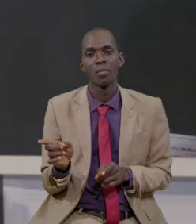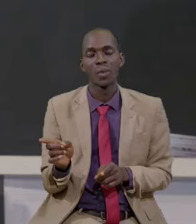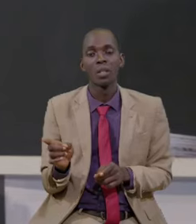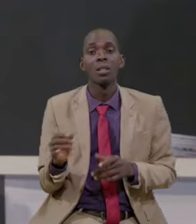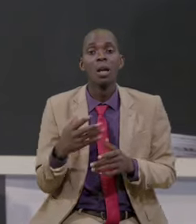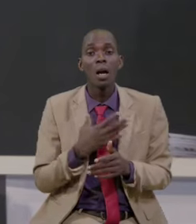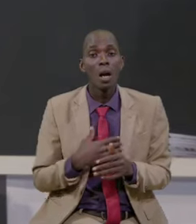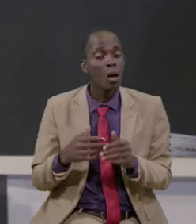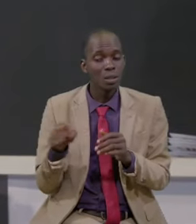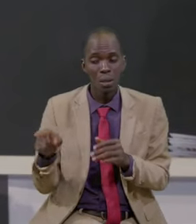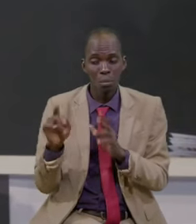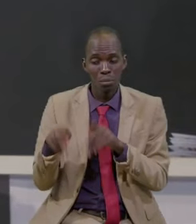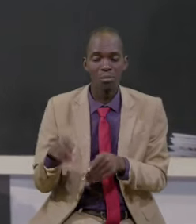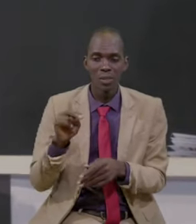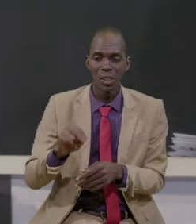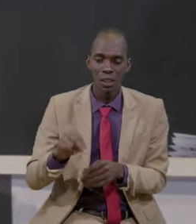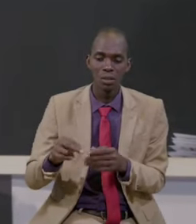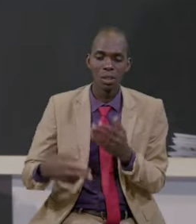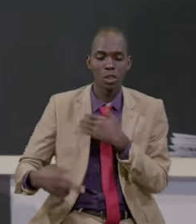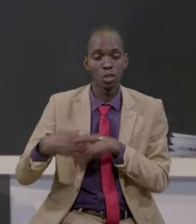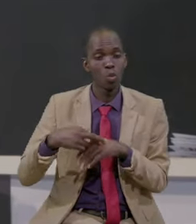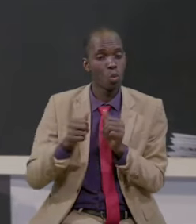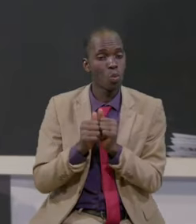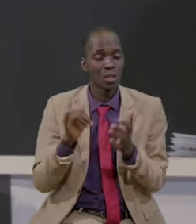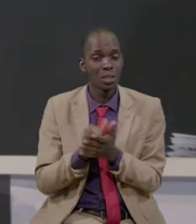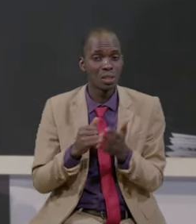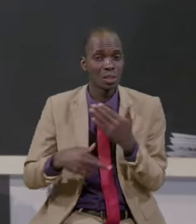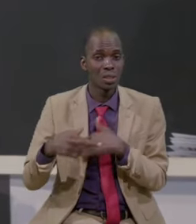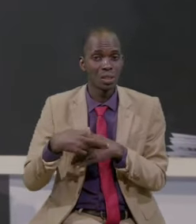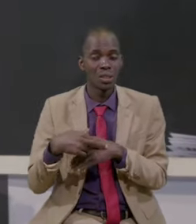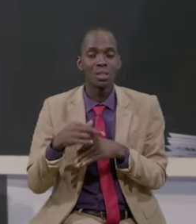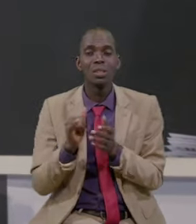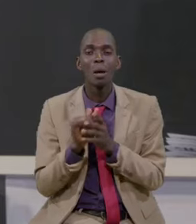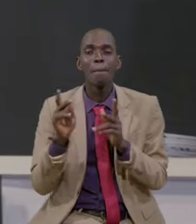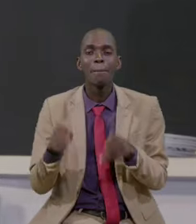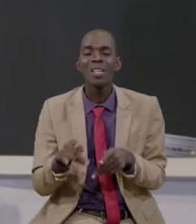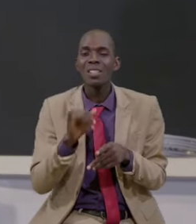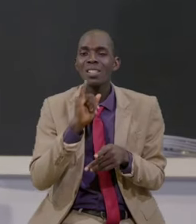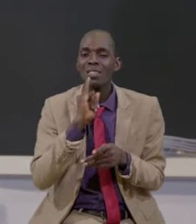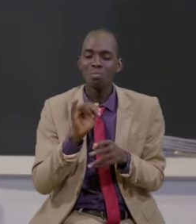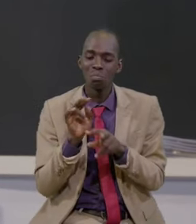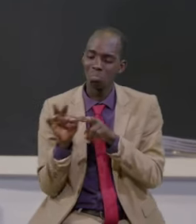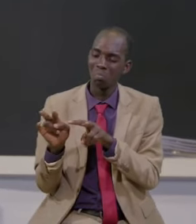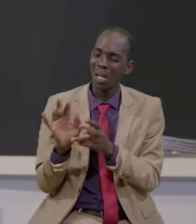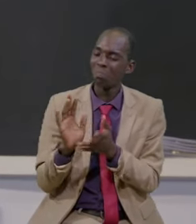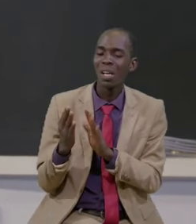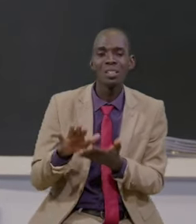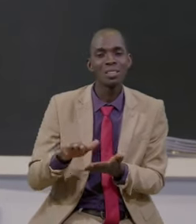Sans cette restauration, sans cet individu est mort. Mort à